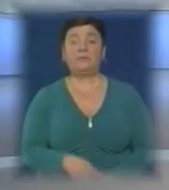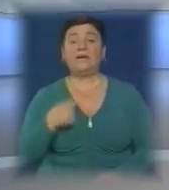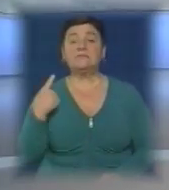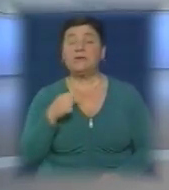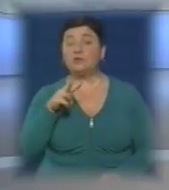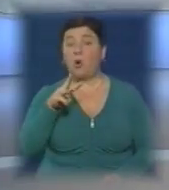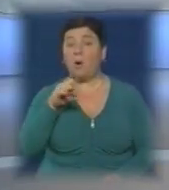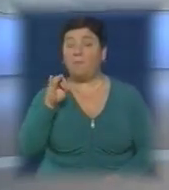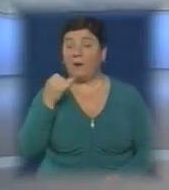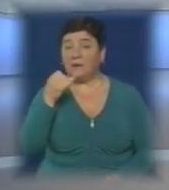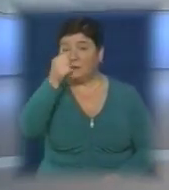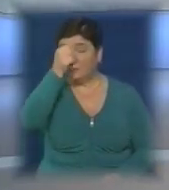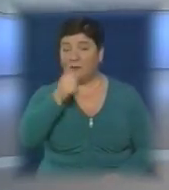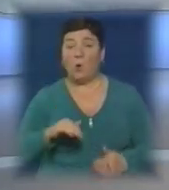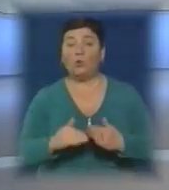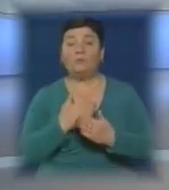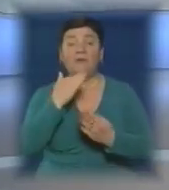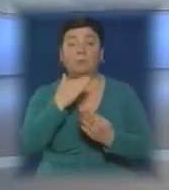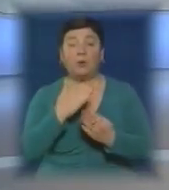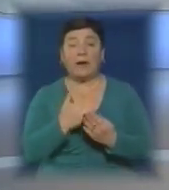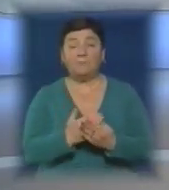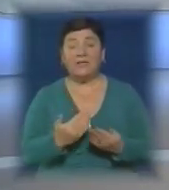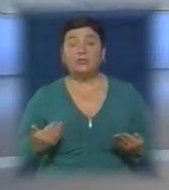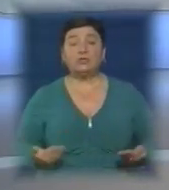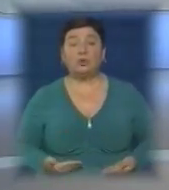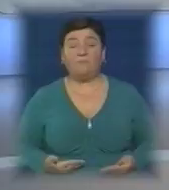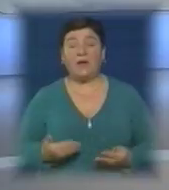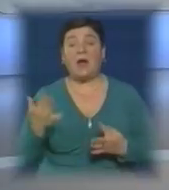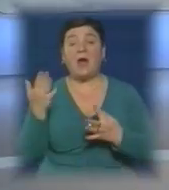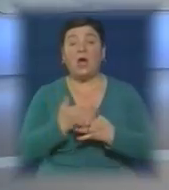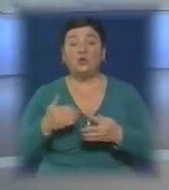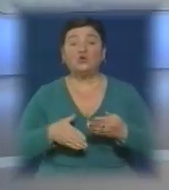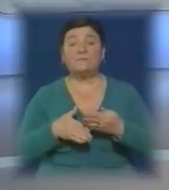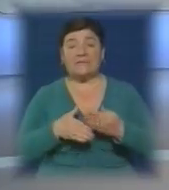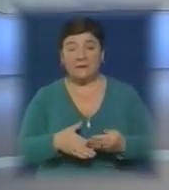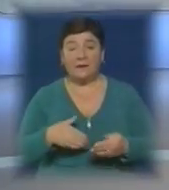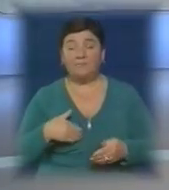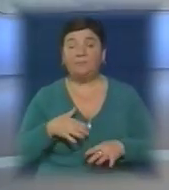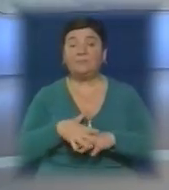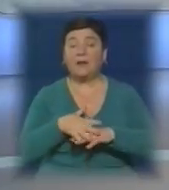З 1 травня в Україні почне діяти оновлена програма житлових субсидій. Органи соцзахисту самостійно